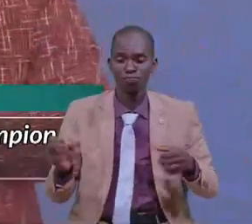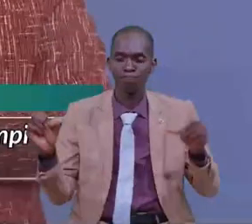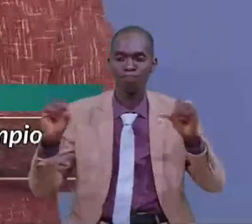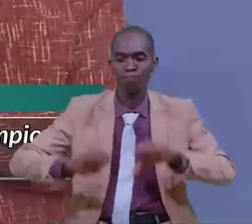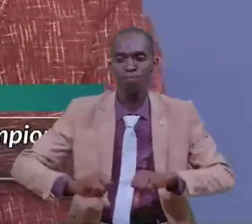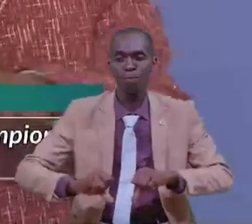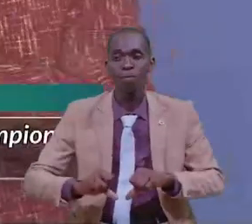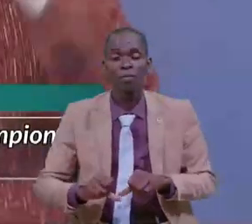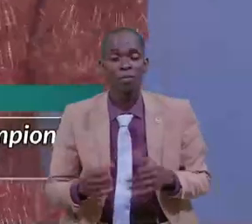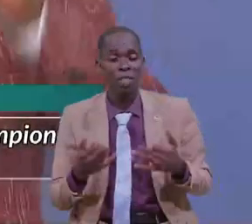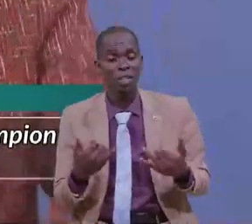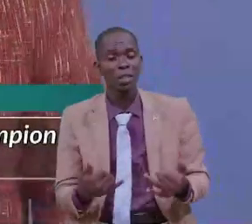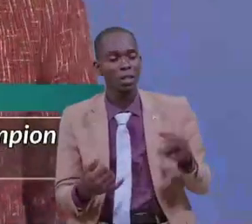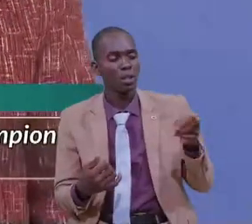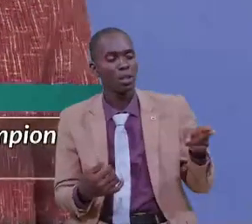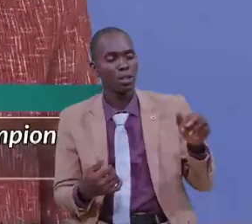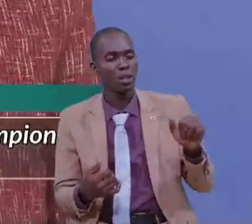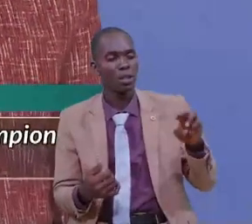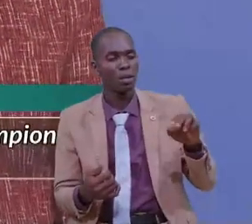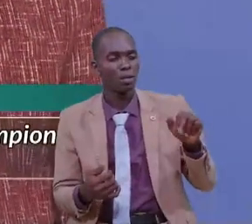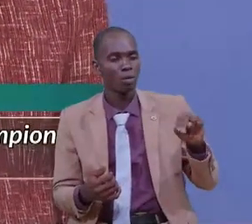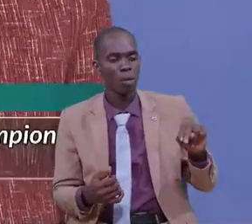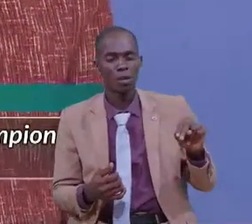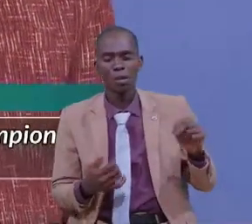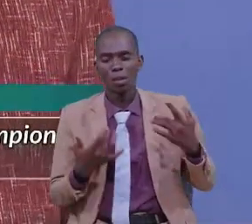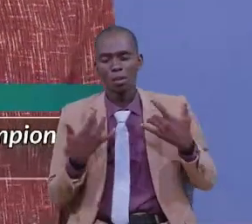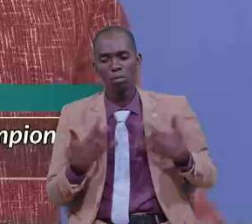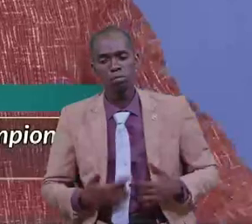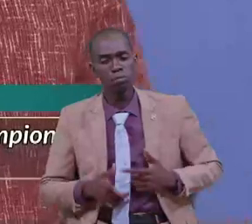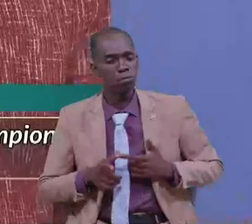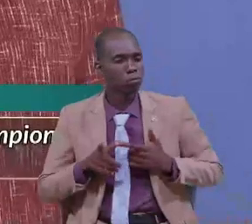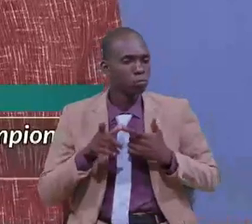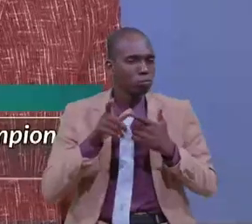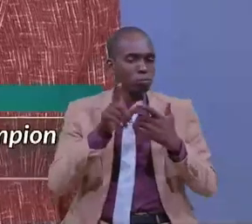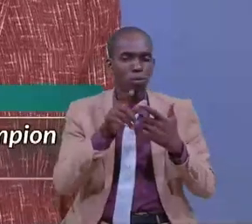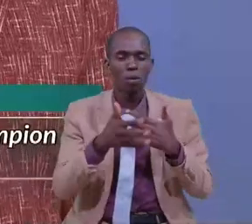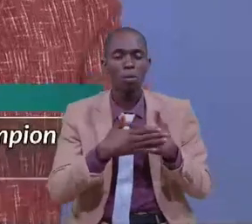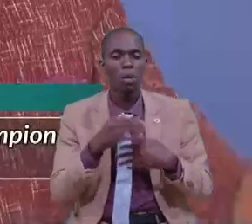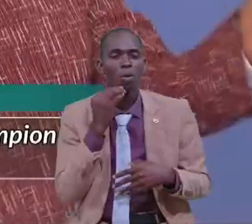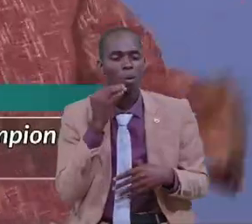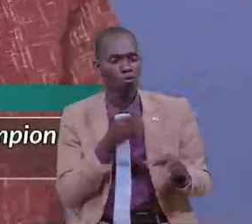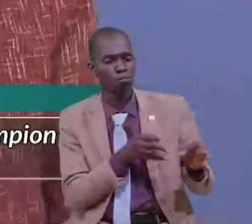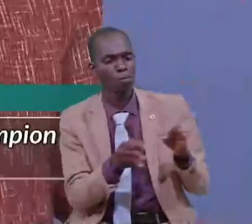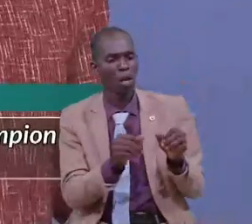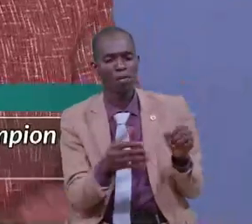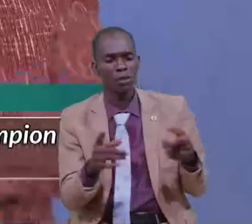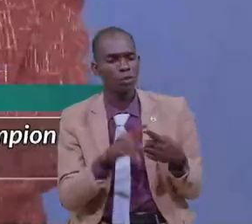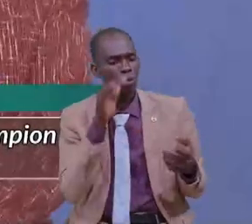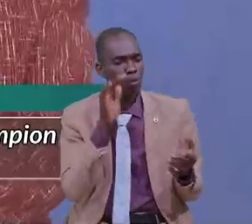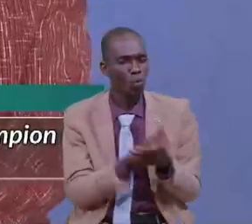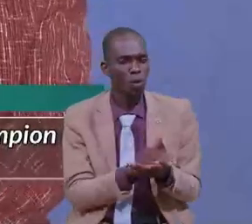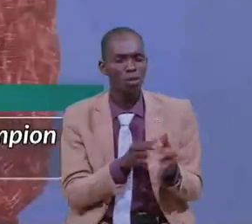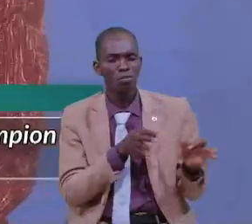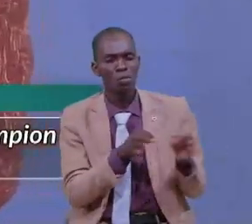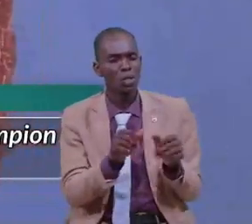condamnation. Maintenant, Aman s'est précipité et reparti à la maison. Et il a dit à sa femme, et il a